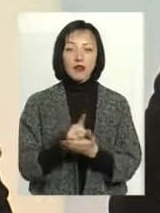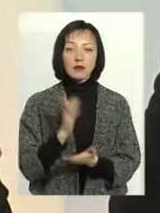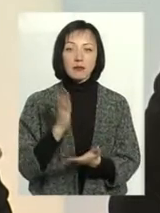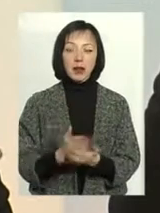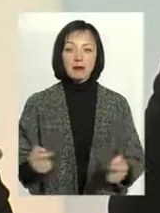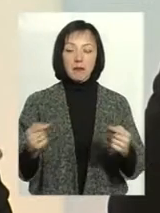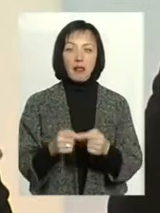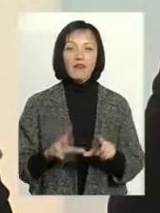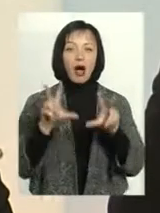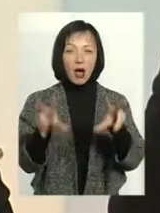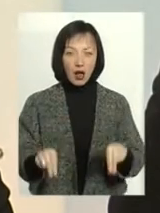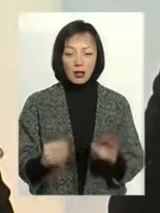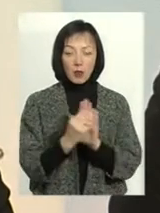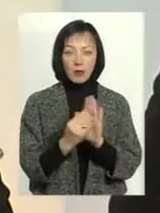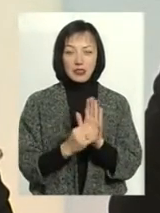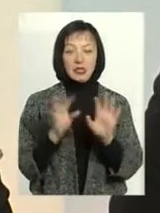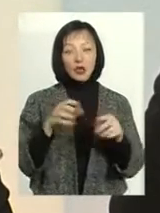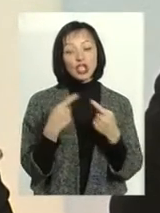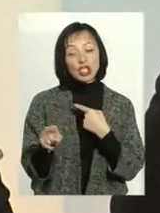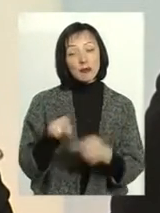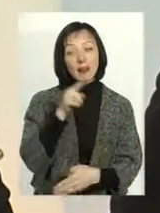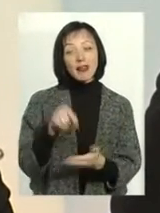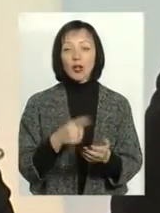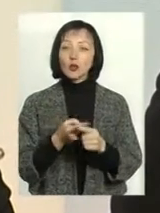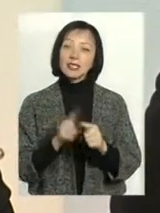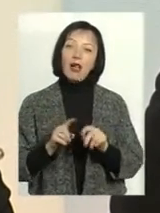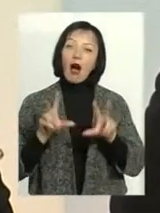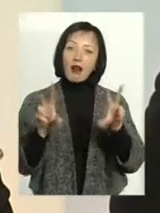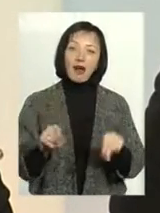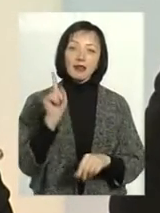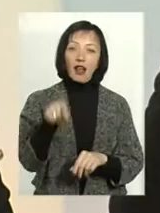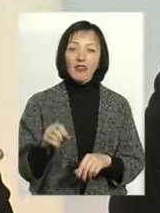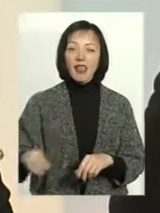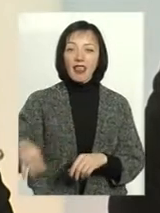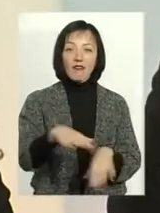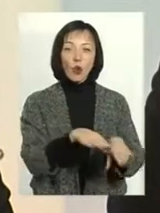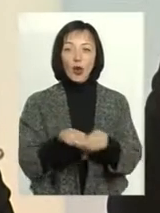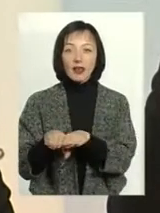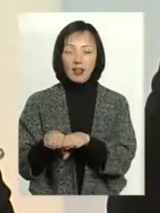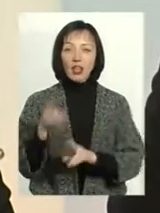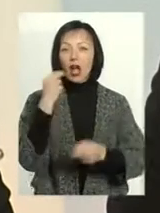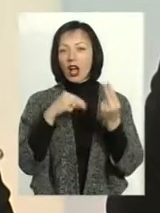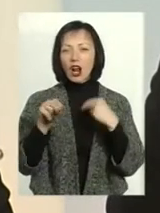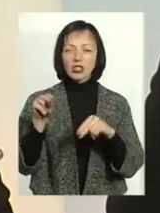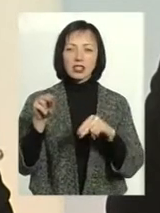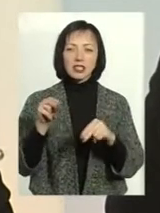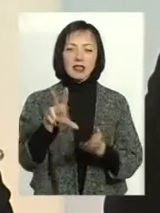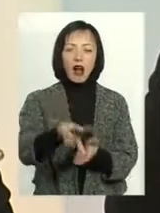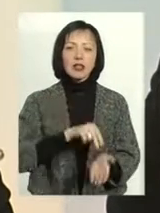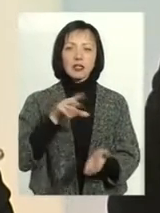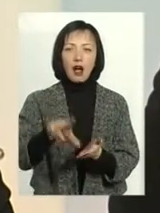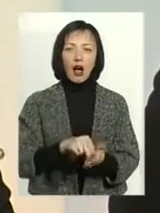також прописані в законі. Друге питання, що ці гарантії навіть на європейському рівні, на найкращих